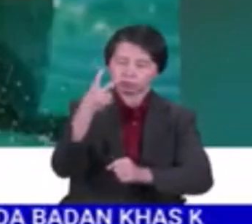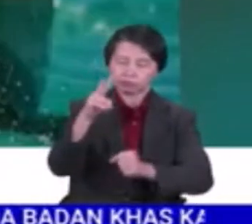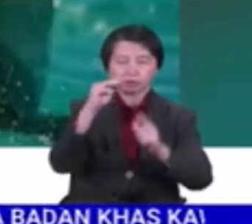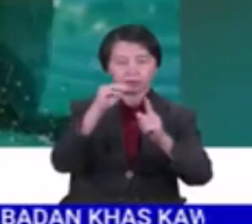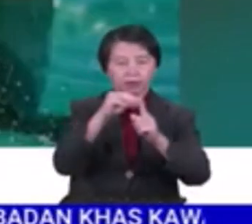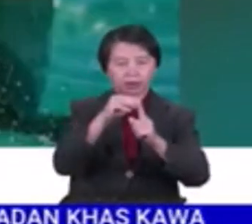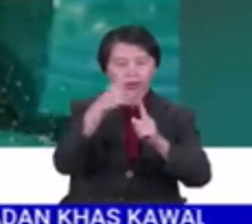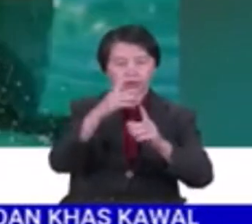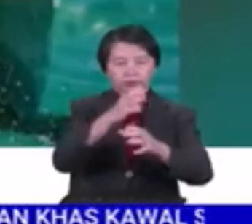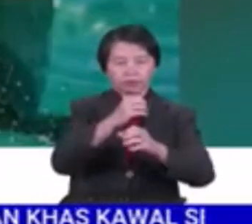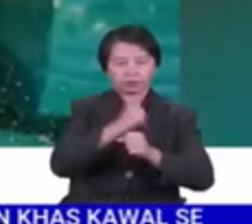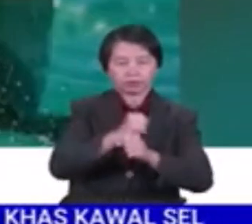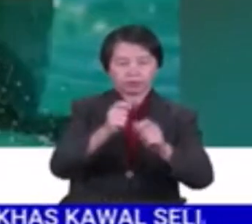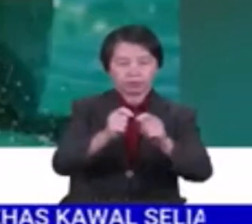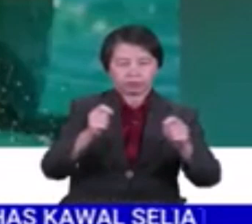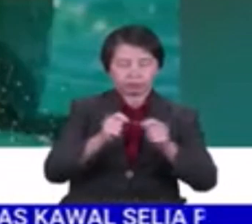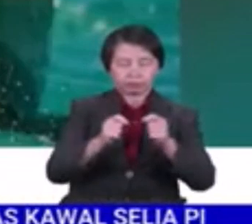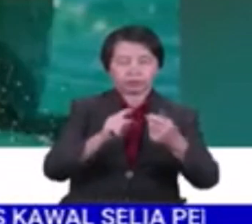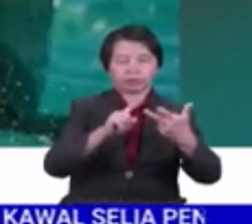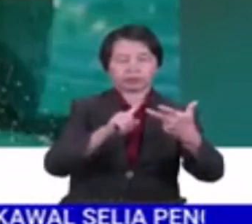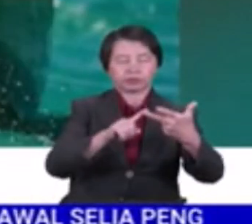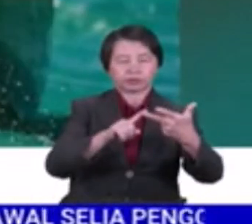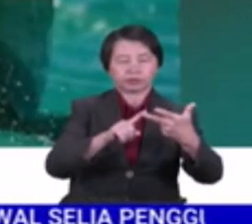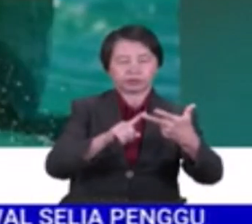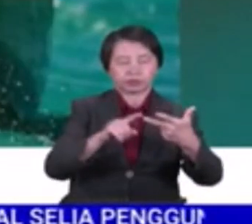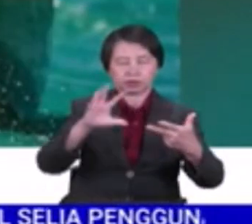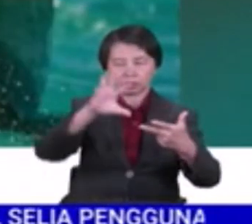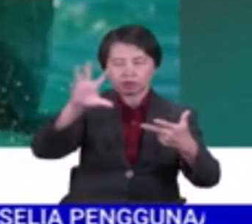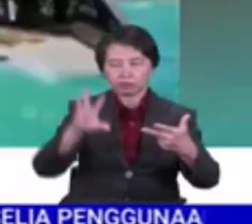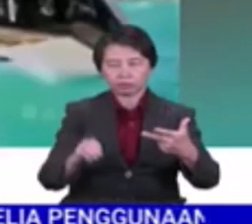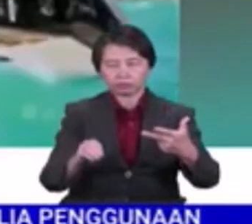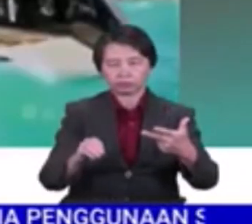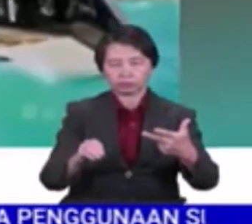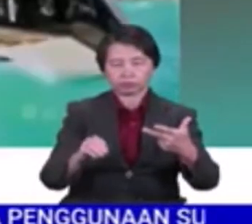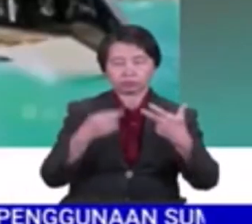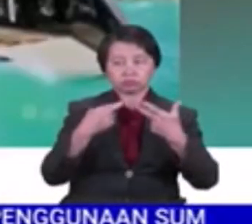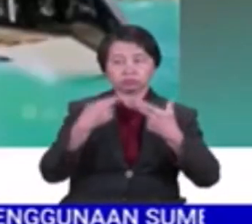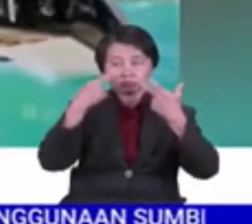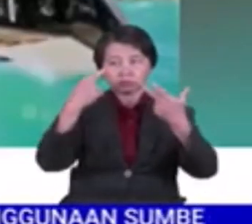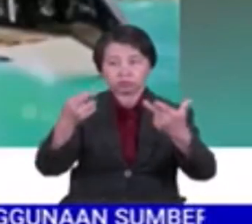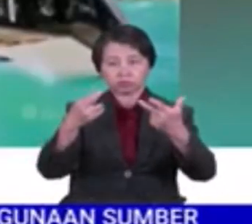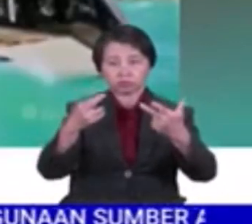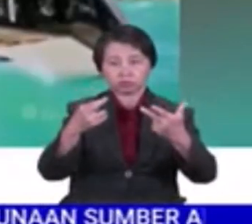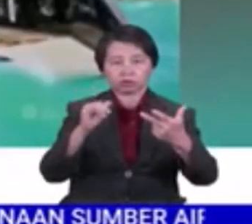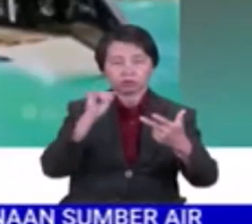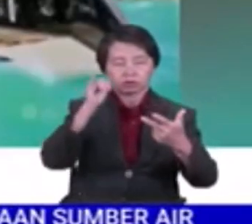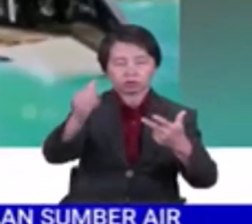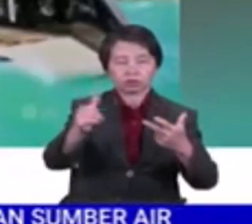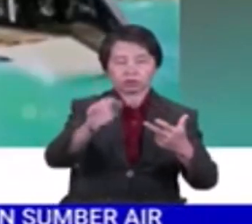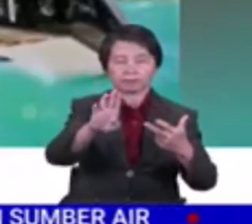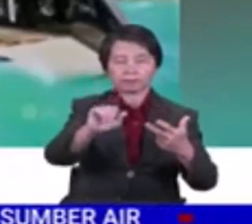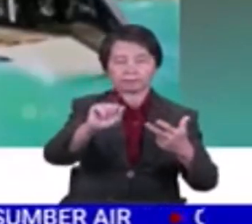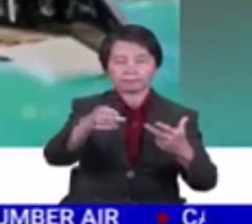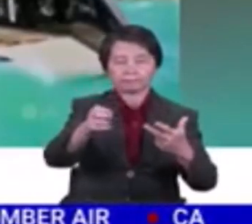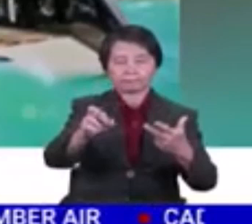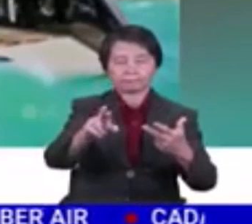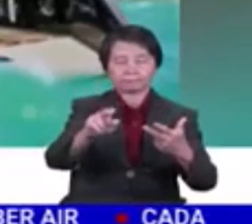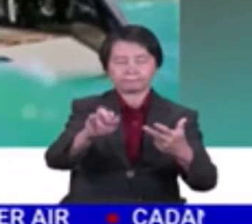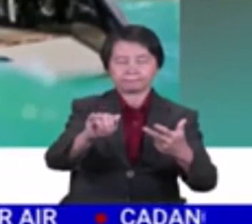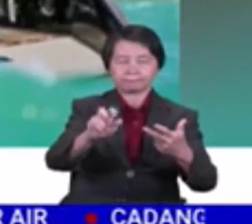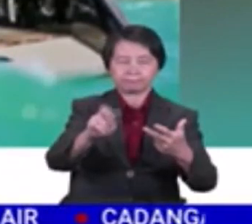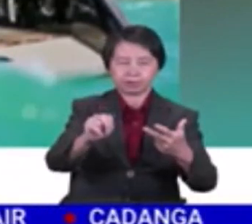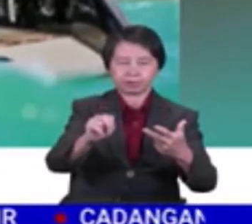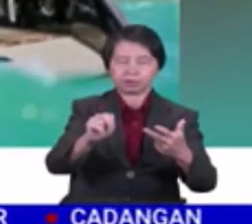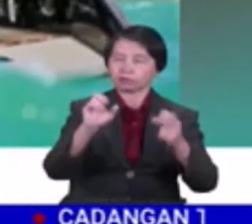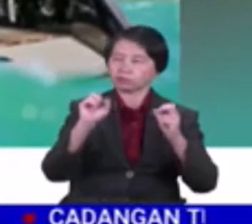macam untuk meraih tempat ketiga Afrika Selatan secara resmi menempah tiket ke Bahrain pada Sabtu